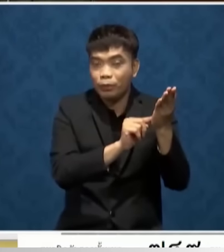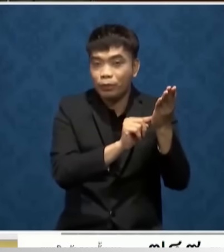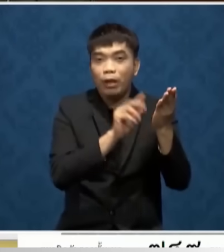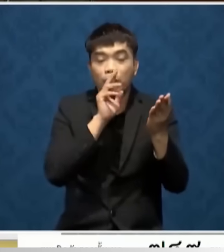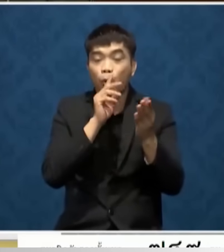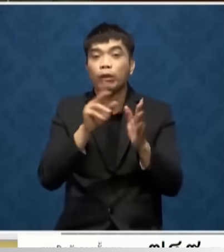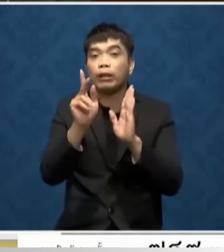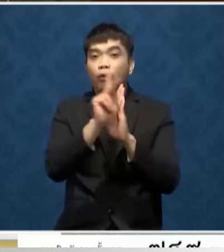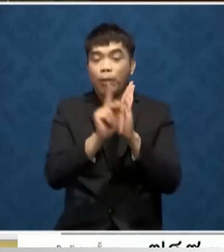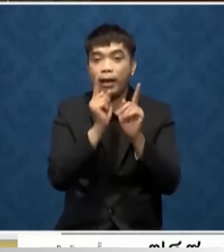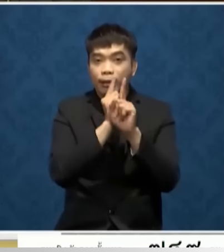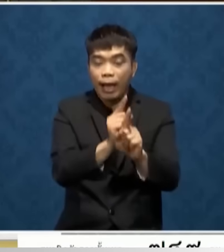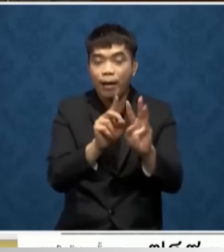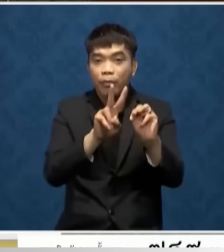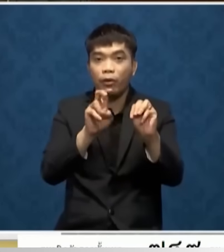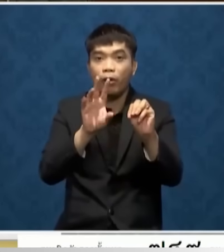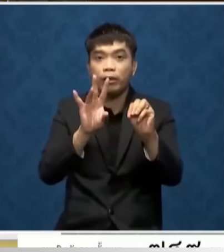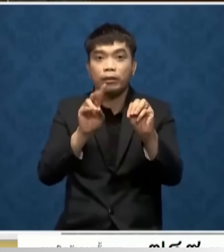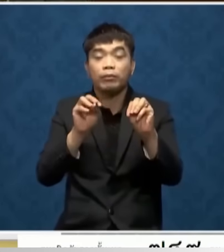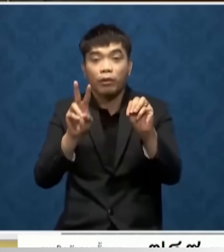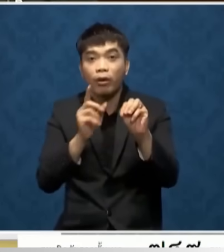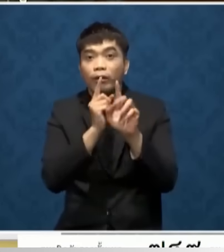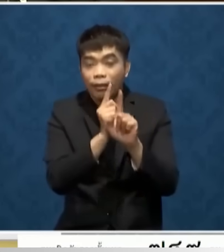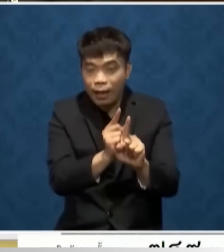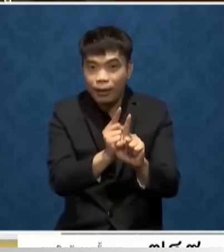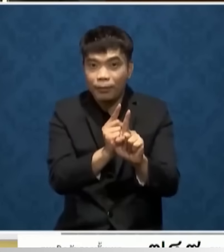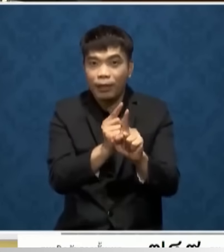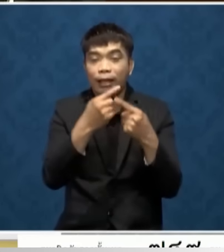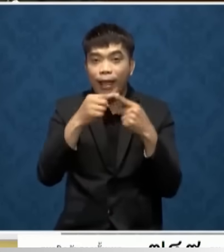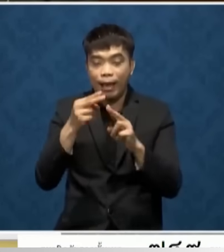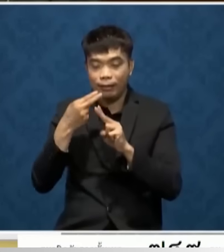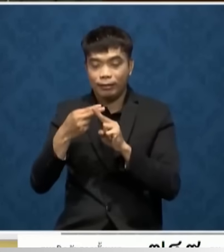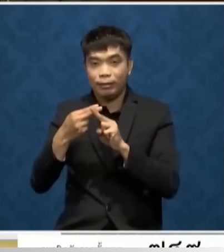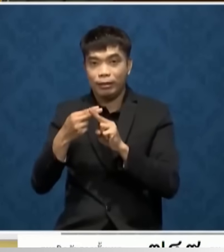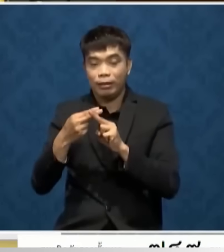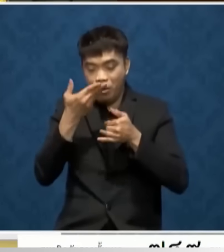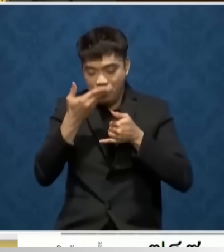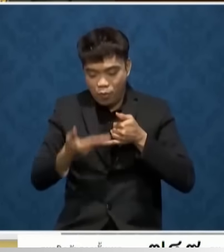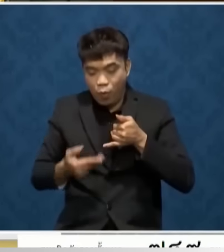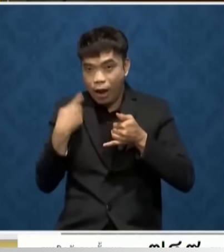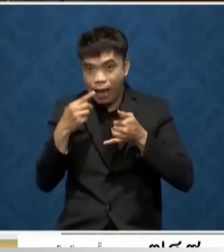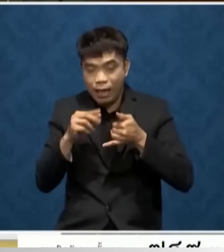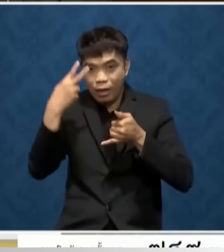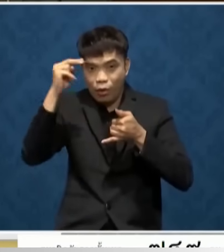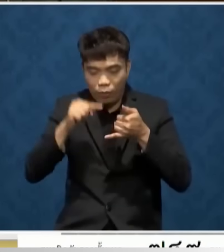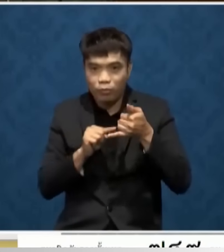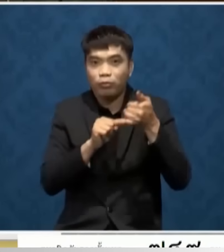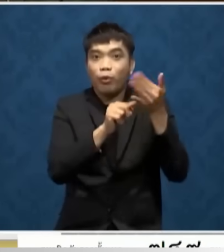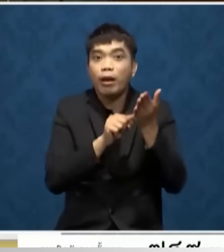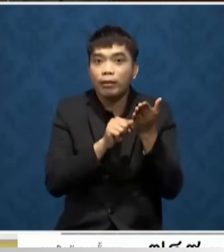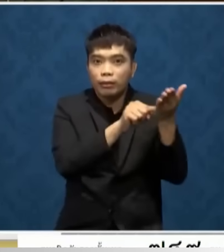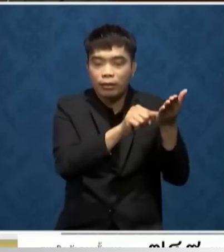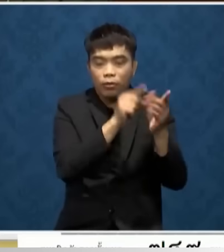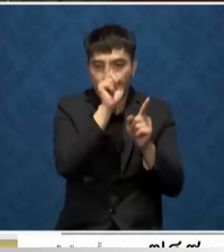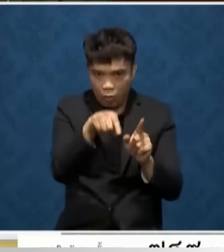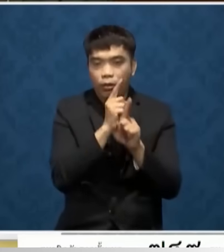ด2572บทเฉพาะการก็ตามแต่การเสนอชื่อบุคคลเพื่อเป็นนายกรัฐมนตรีก็ยังอยู่ในบทบัญญัติ